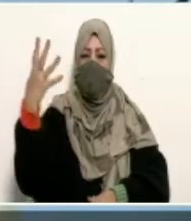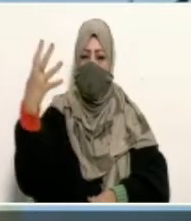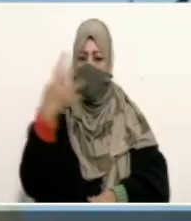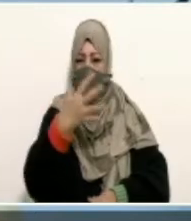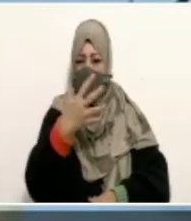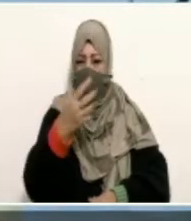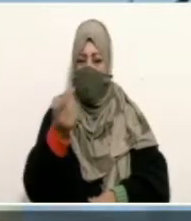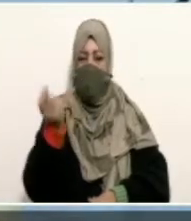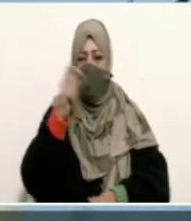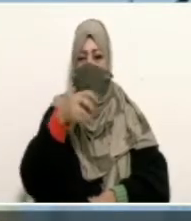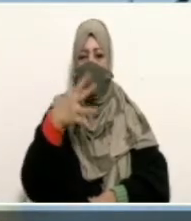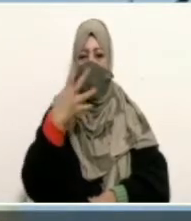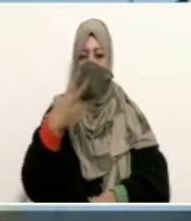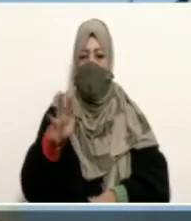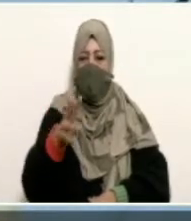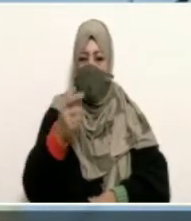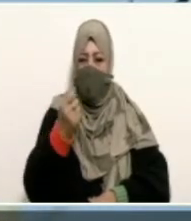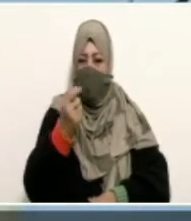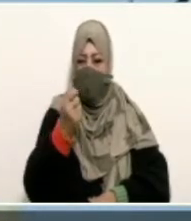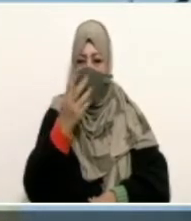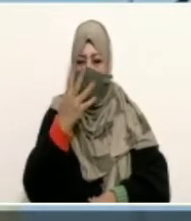تقدرها الدار مثلا ب40 دينارا